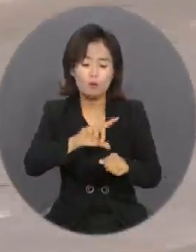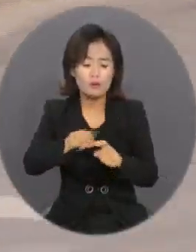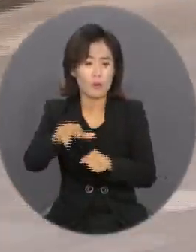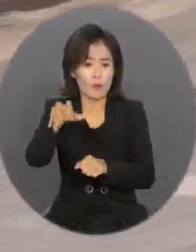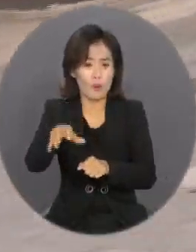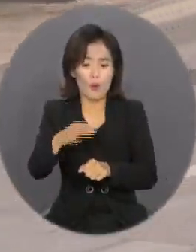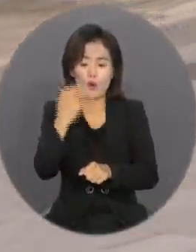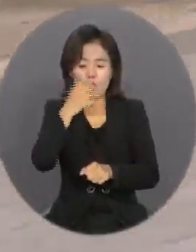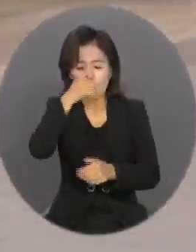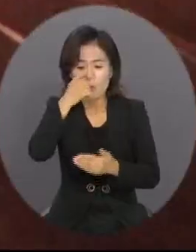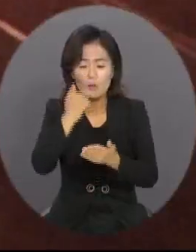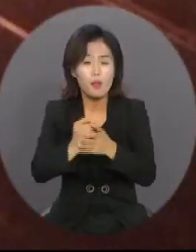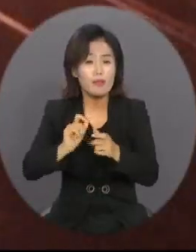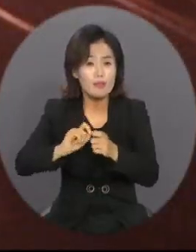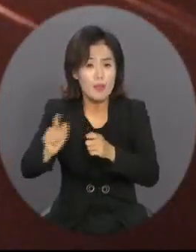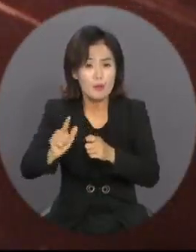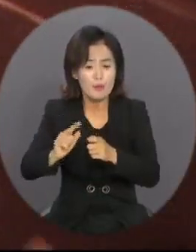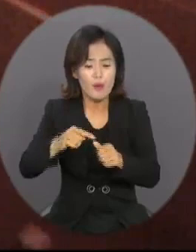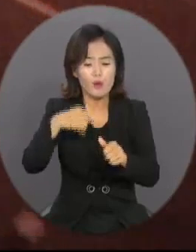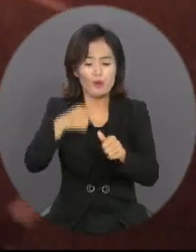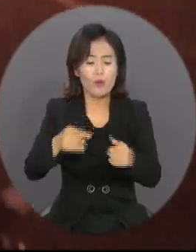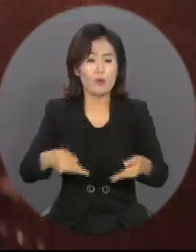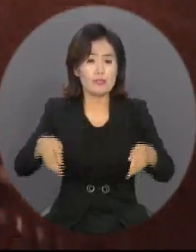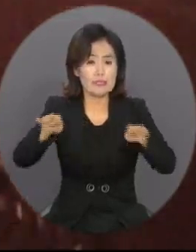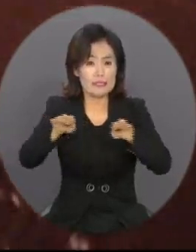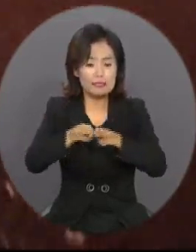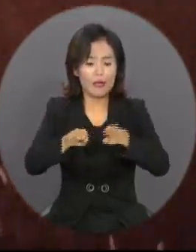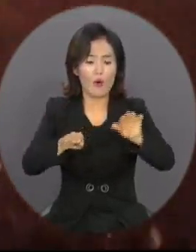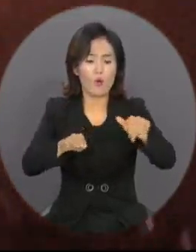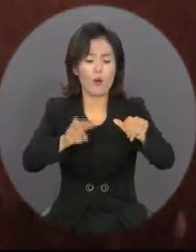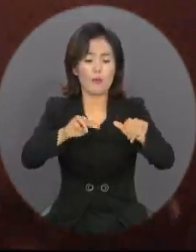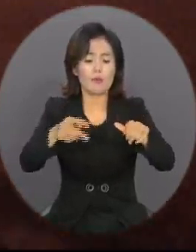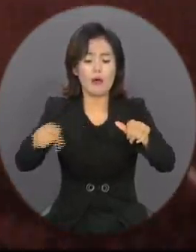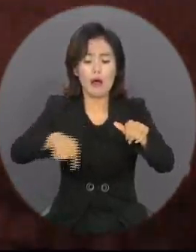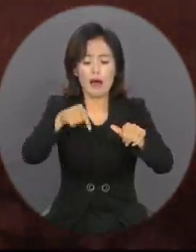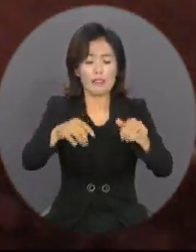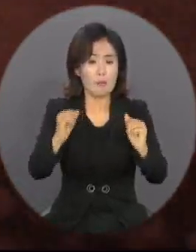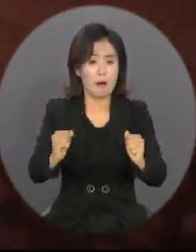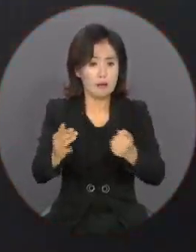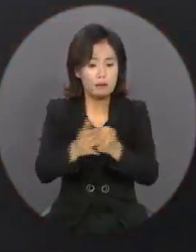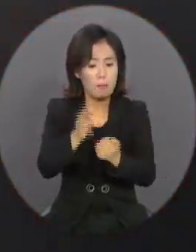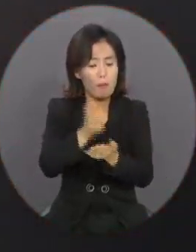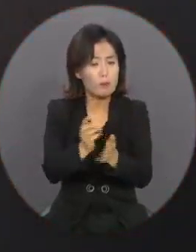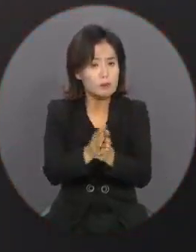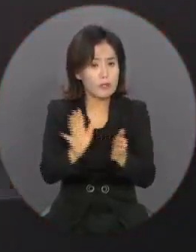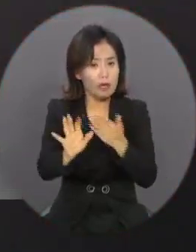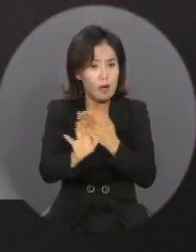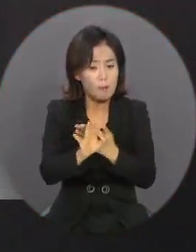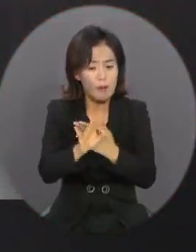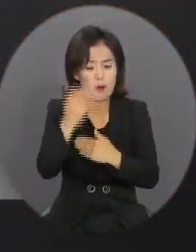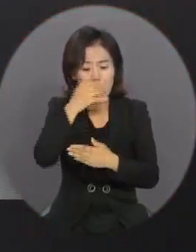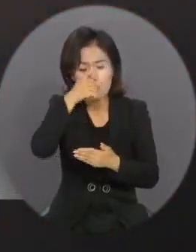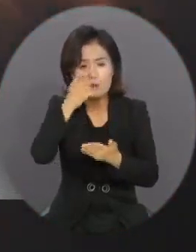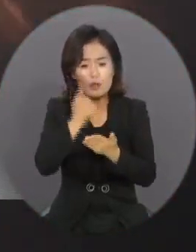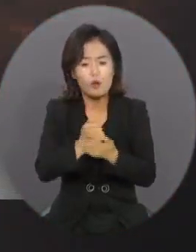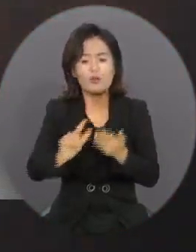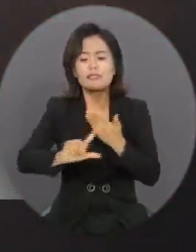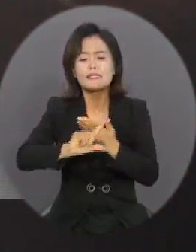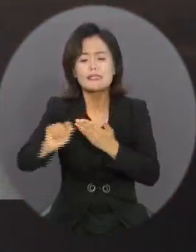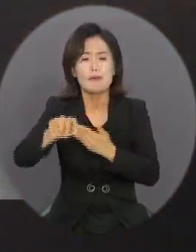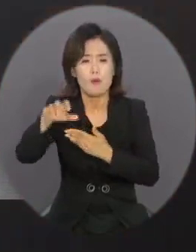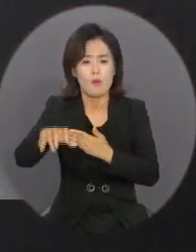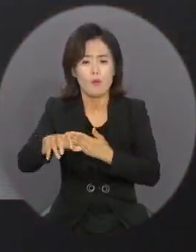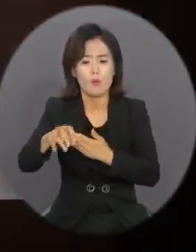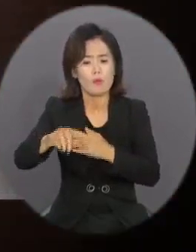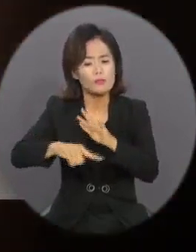경우 성범죄자 대부분이 교육시설 500m 이내에 거주하고 있어 법이 시행되면 성범죄자를 지방 소도시나